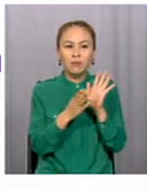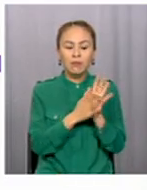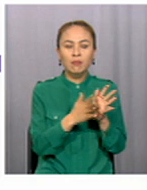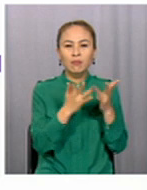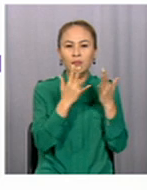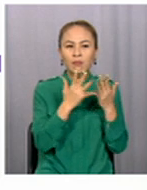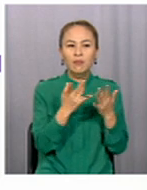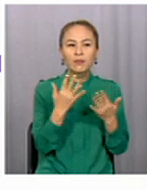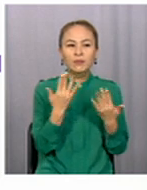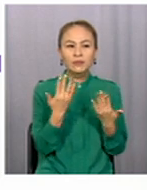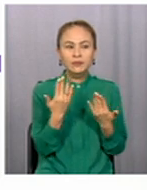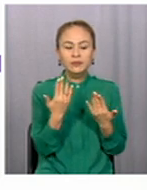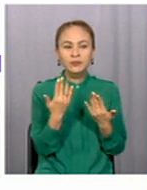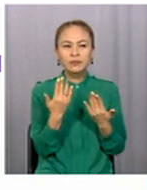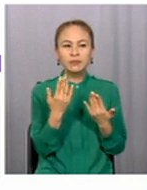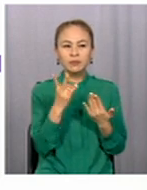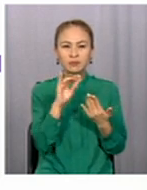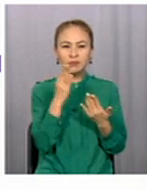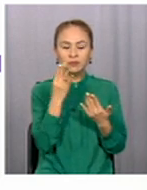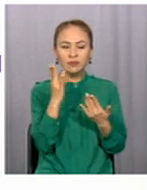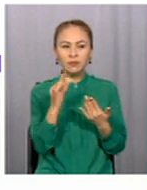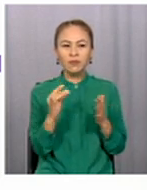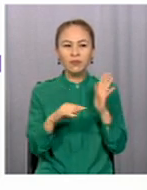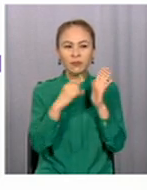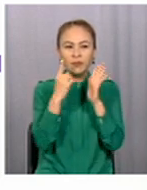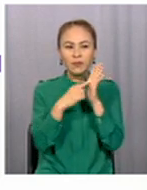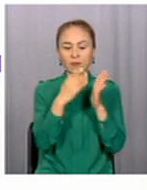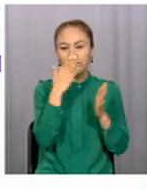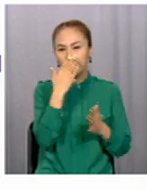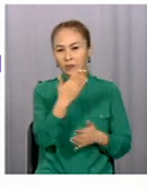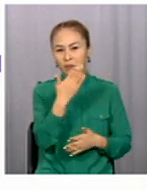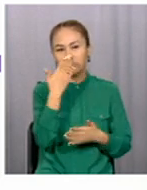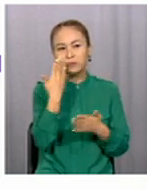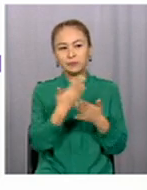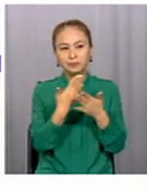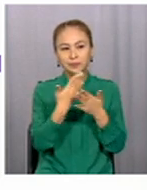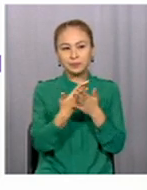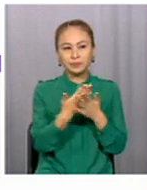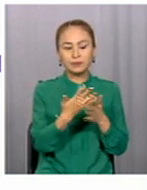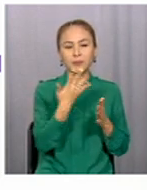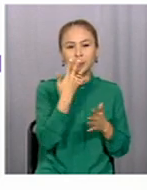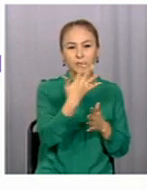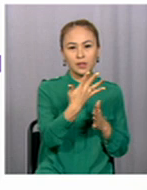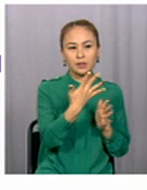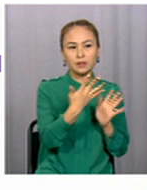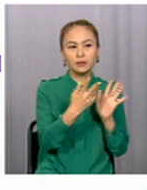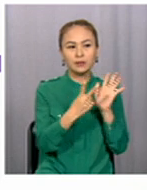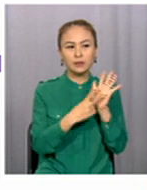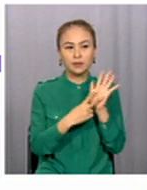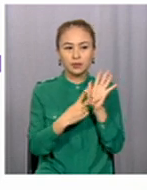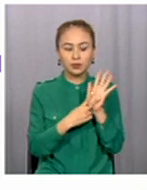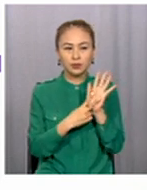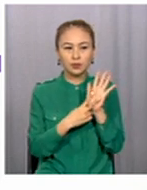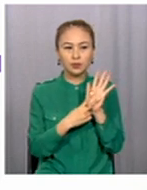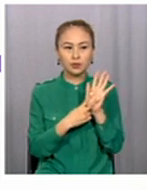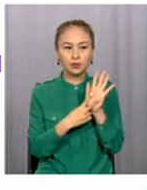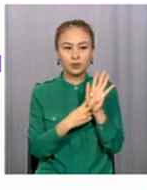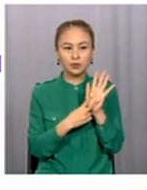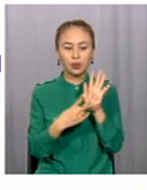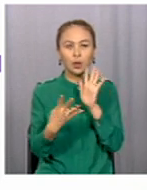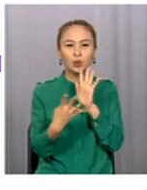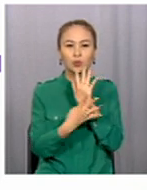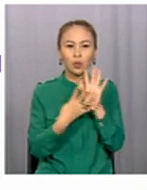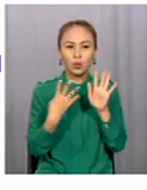қанша, неше, нешінші деген сұрақтар қойылады. Мысалы, бес,